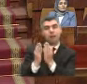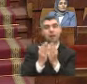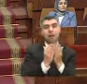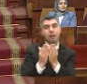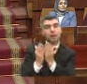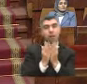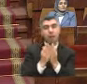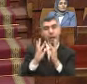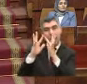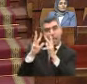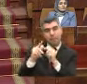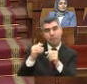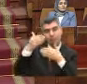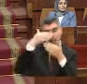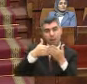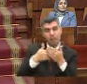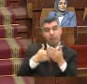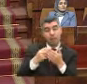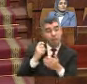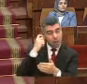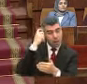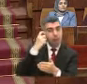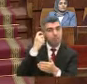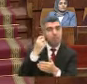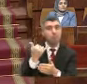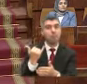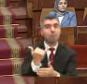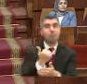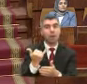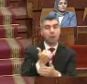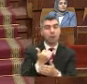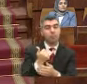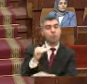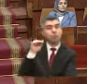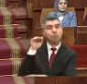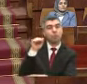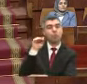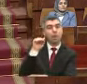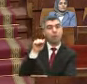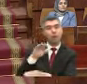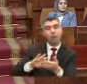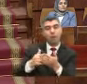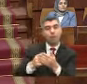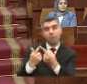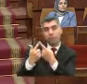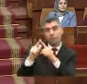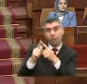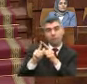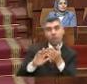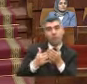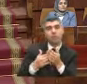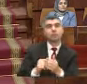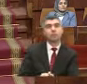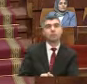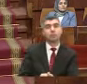الان خص التفكير في الهيكله الجامعات متكامله